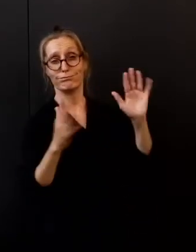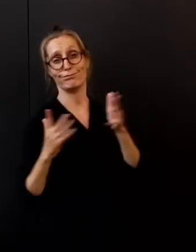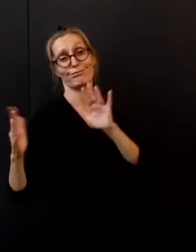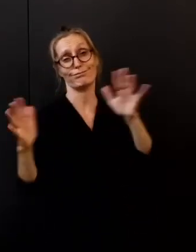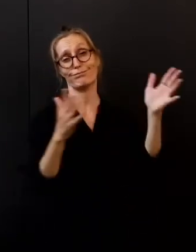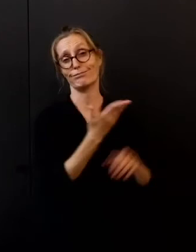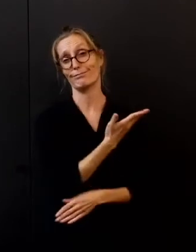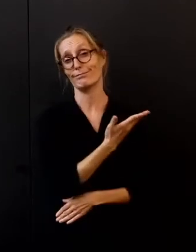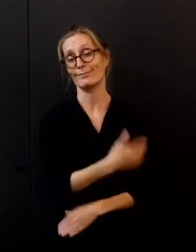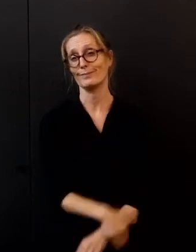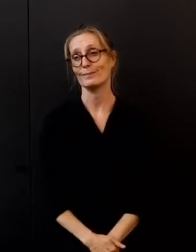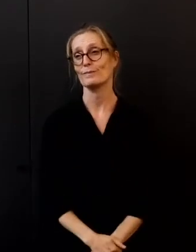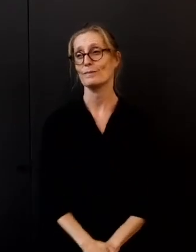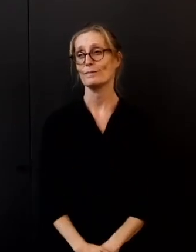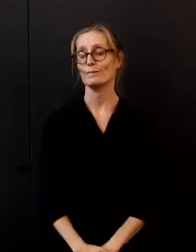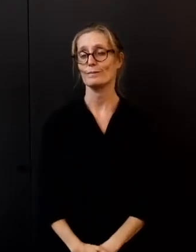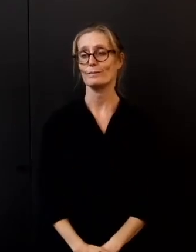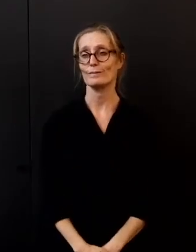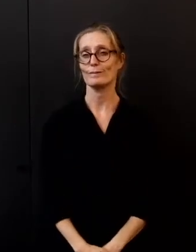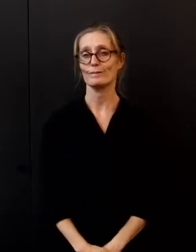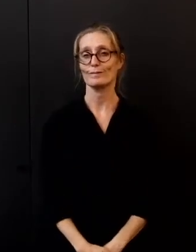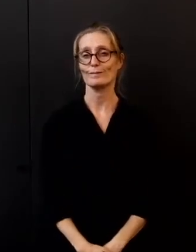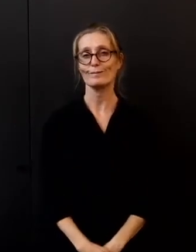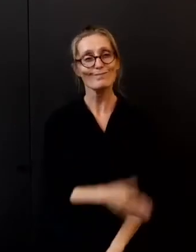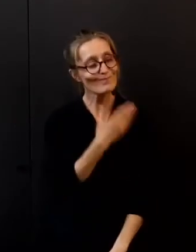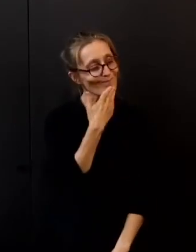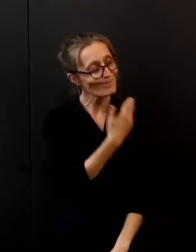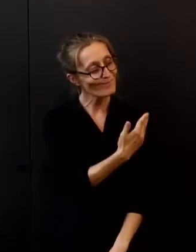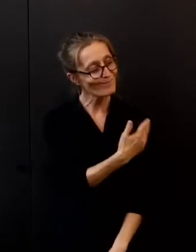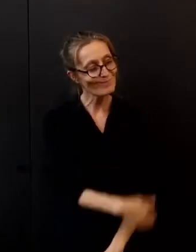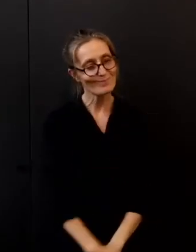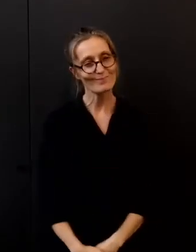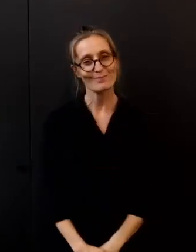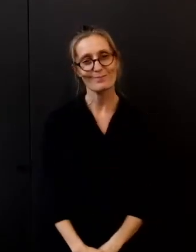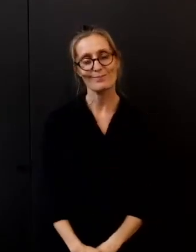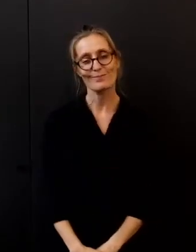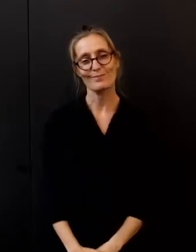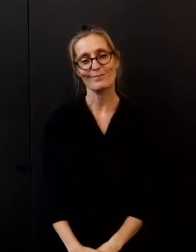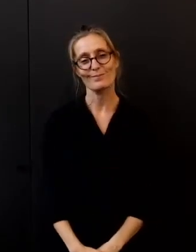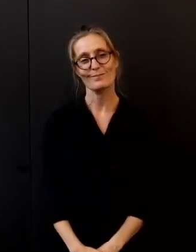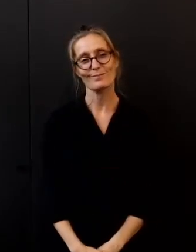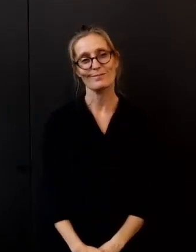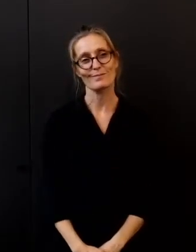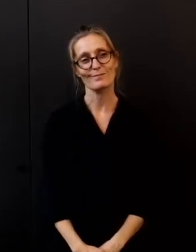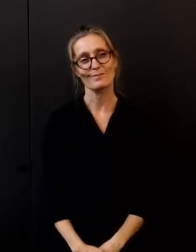applaudir énormément. Baptiste, merci beaucoup.